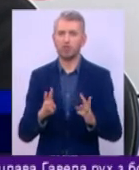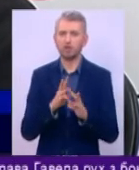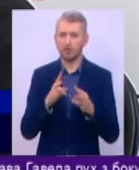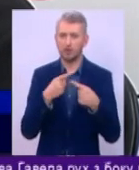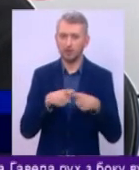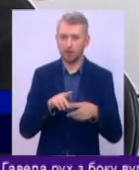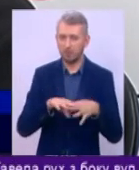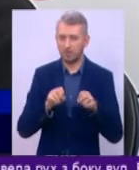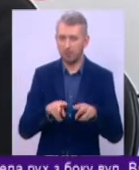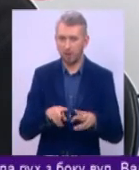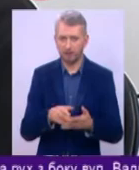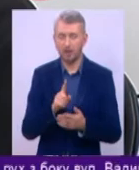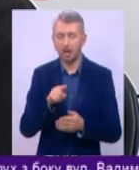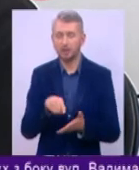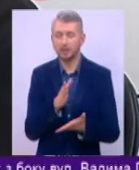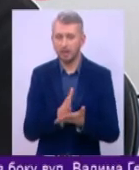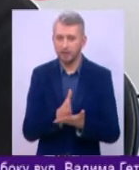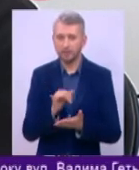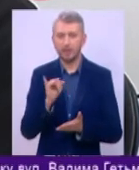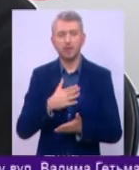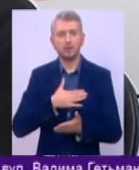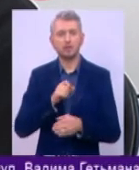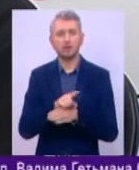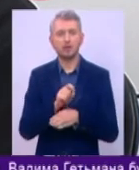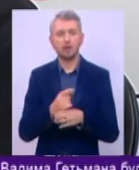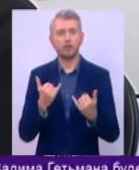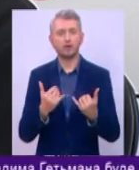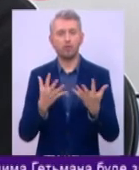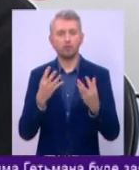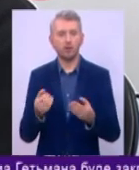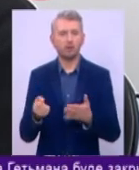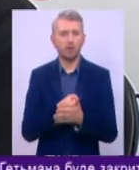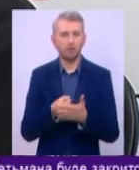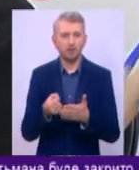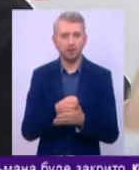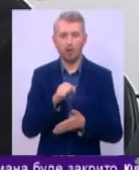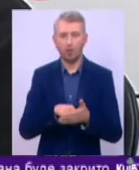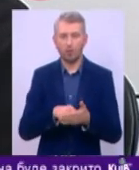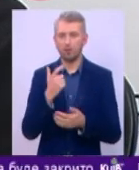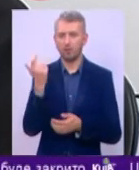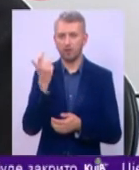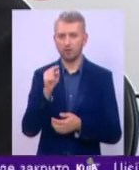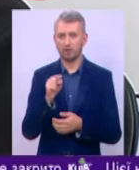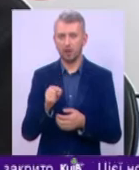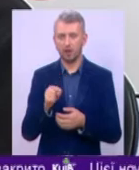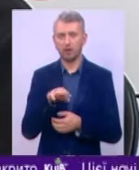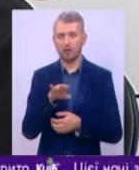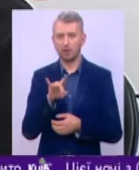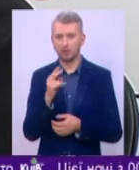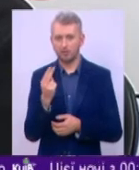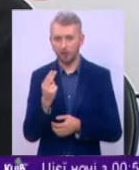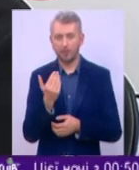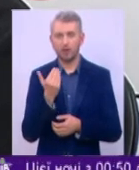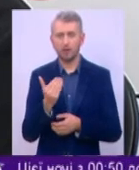Они есть, и наша задача на сегодняшний день добиться от властников данных торговых развлекательных центров